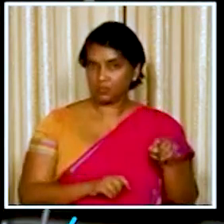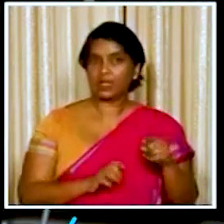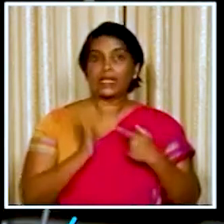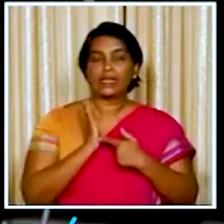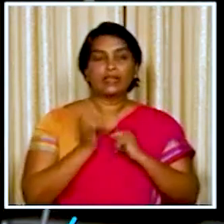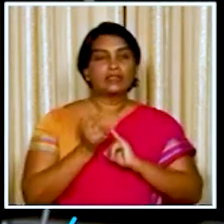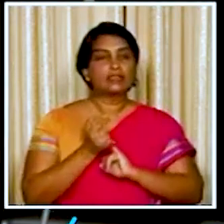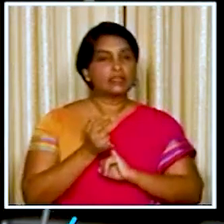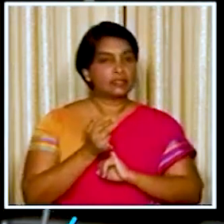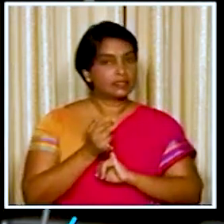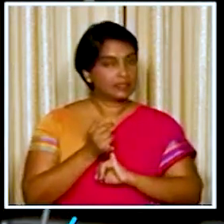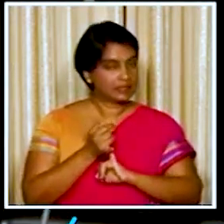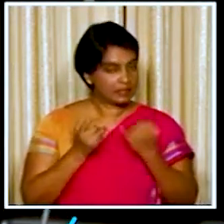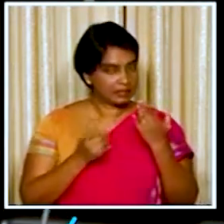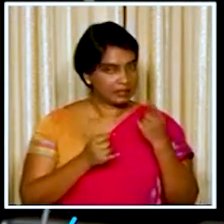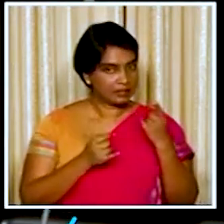සිල්වා